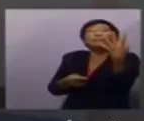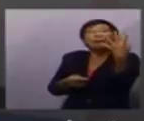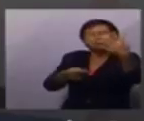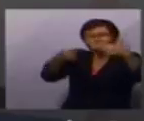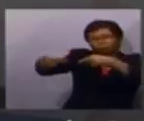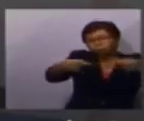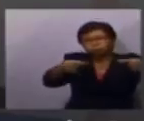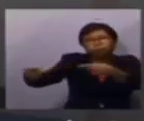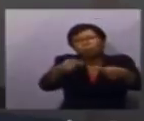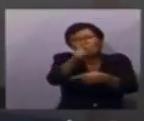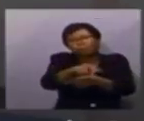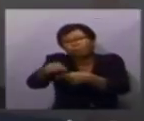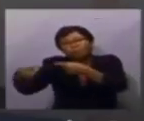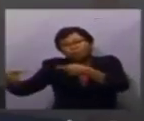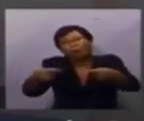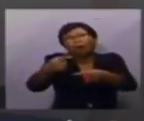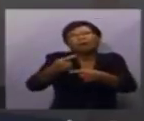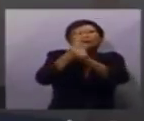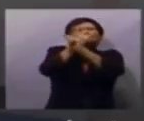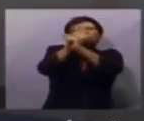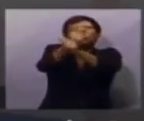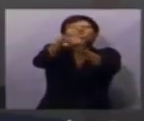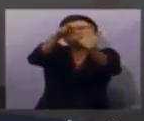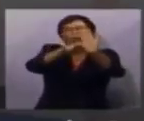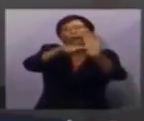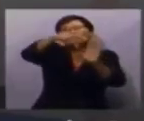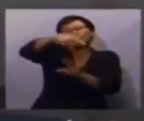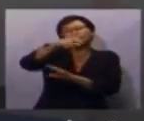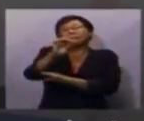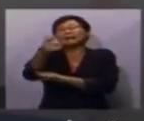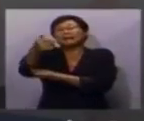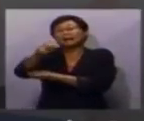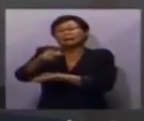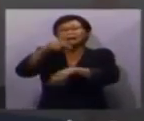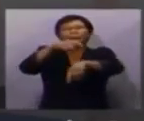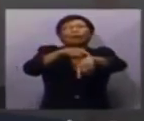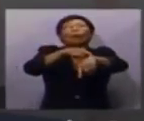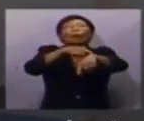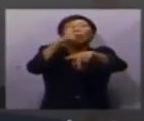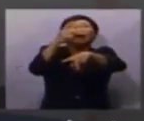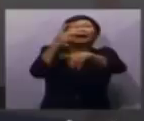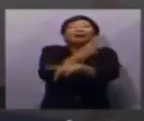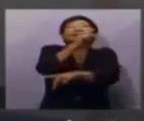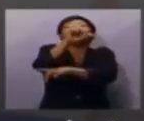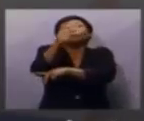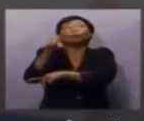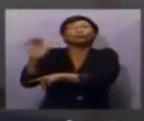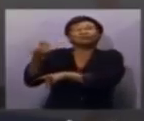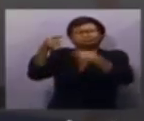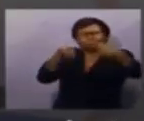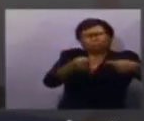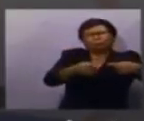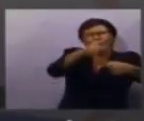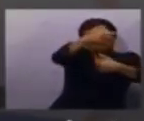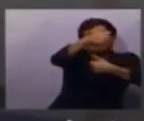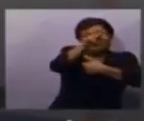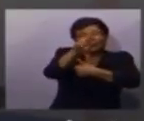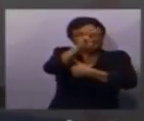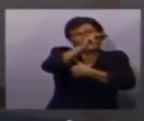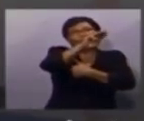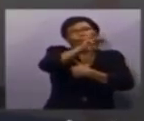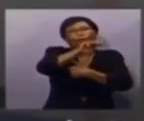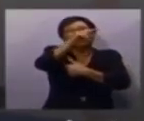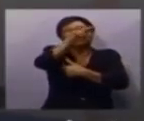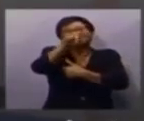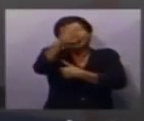empat penjuru. Bertanding bagi mempertahankan kerusi parlimen itu bagi penggal ke-10, beliau ditentang calon PKR Muhammad